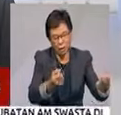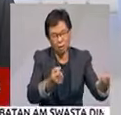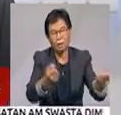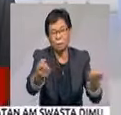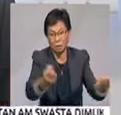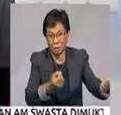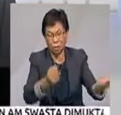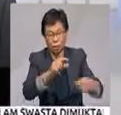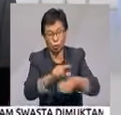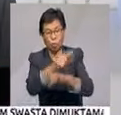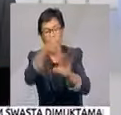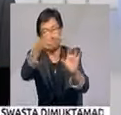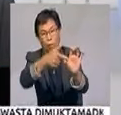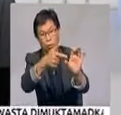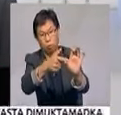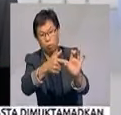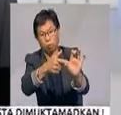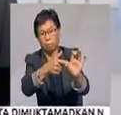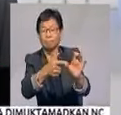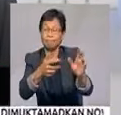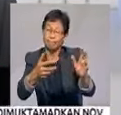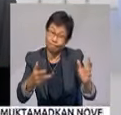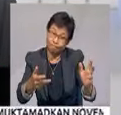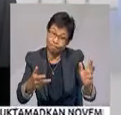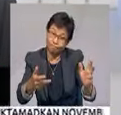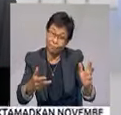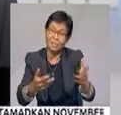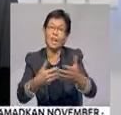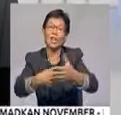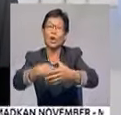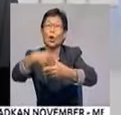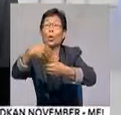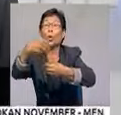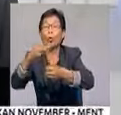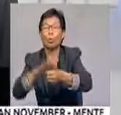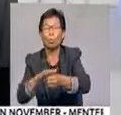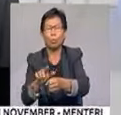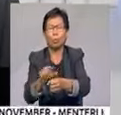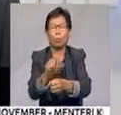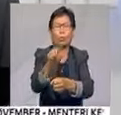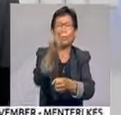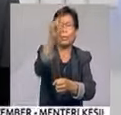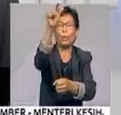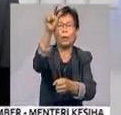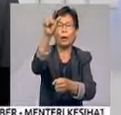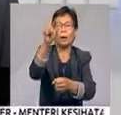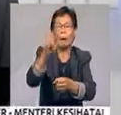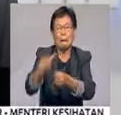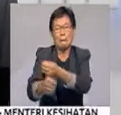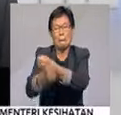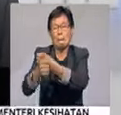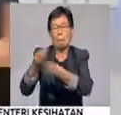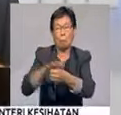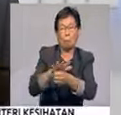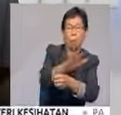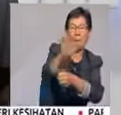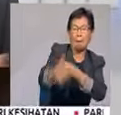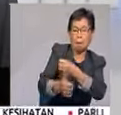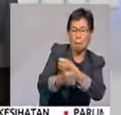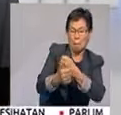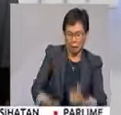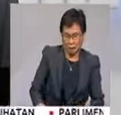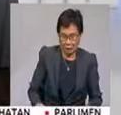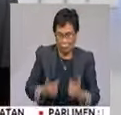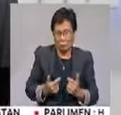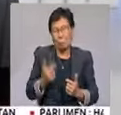menggunakan bahan bakar yang tertentu, maka yang dikeluarkan ialah gas yang akhirnya bahaya pada kehidupan